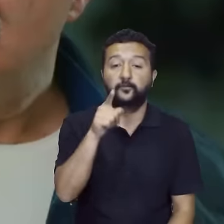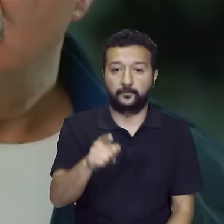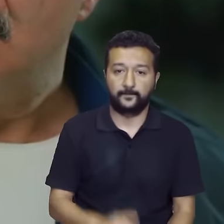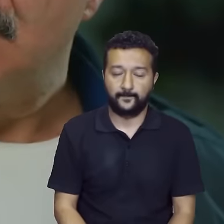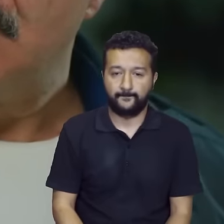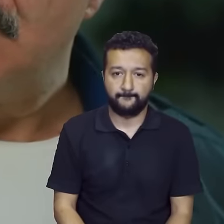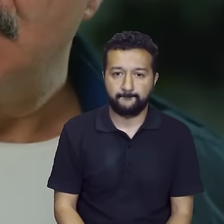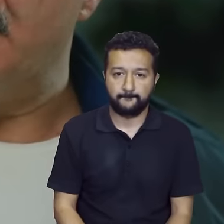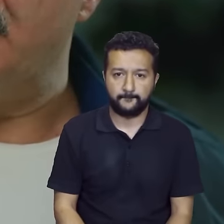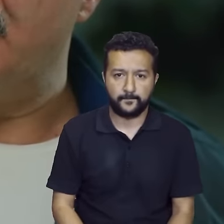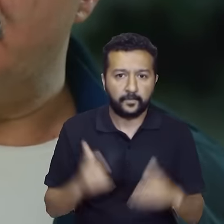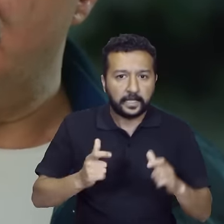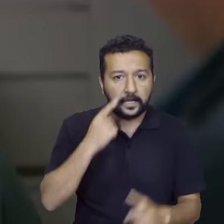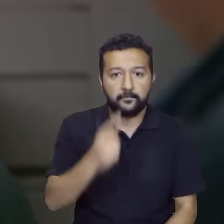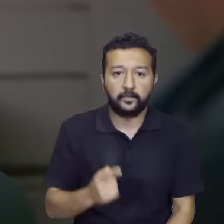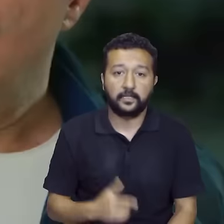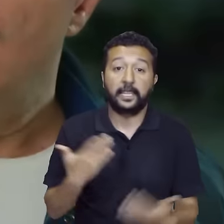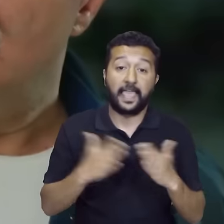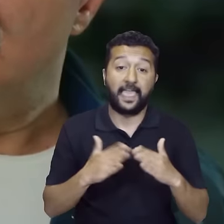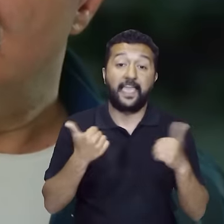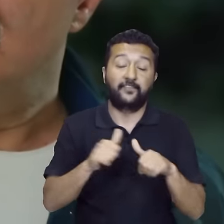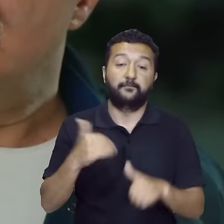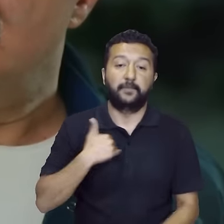bakıyorsun. Nereye bakıyorum?